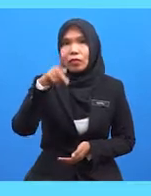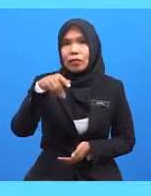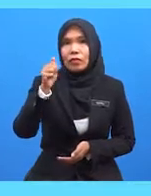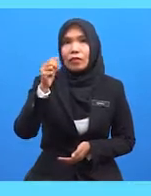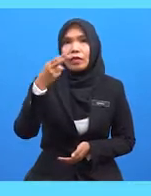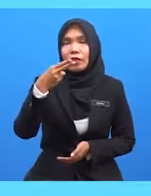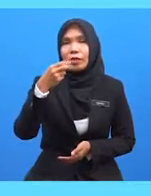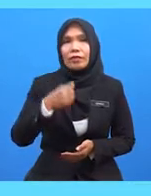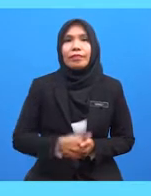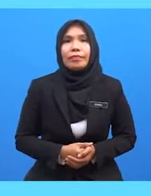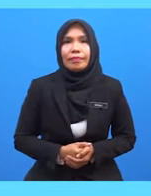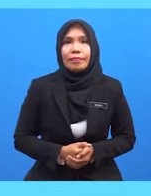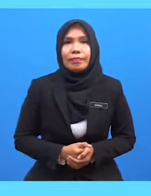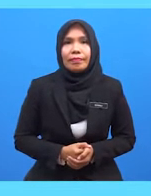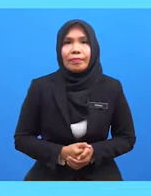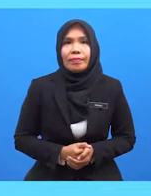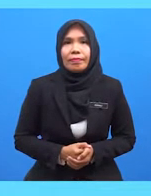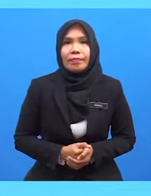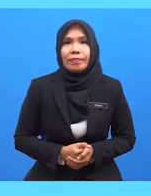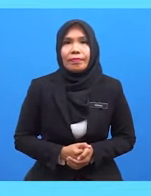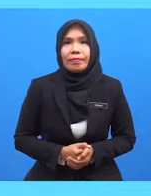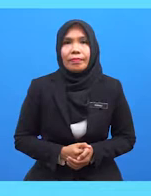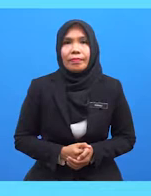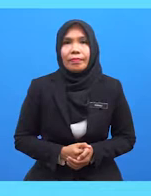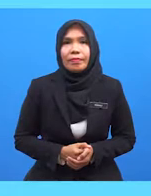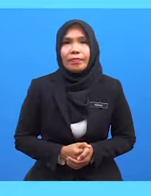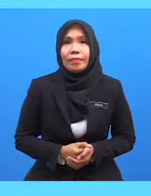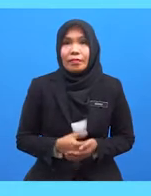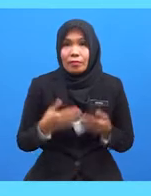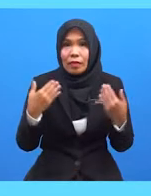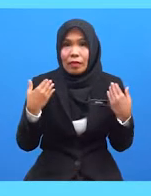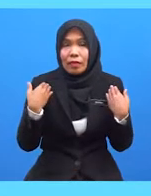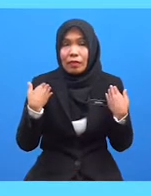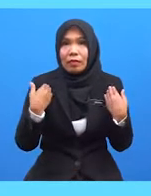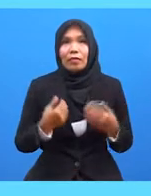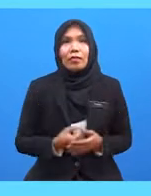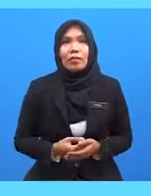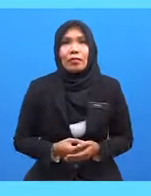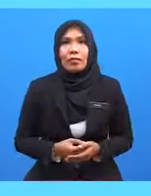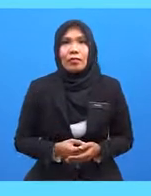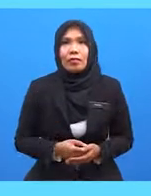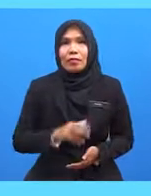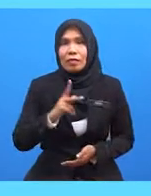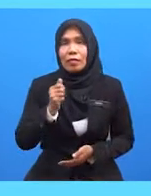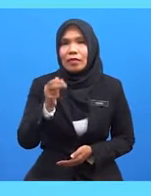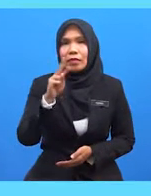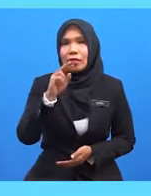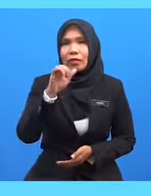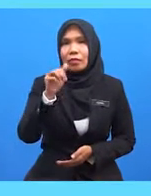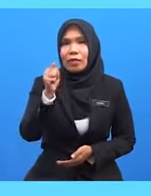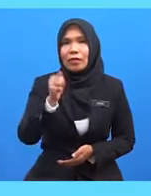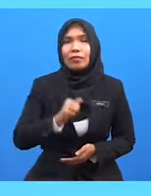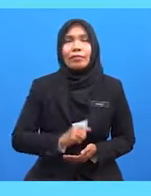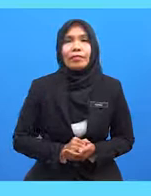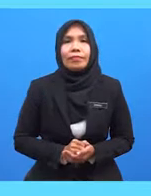1996 ialah Frederick D. Hoffman dengan karyanya Sprague and the World Book in the